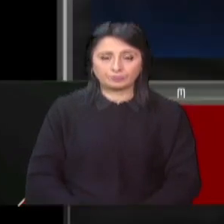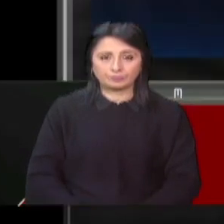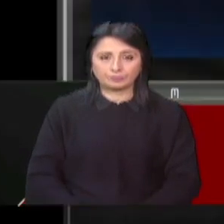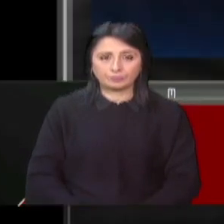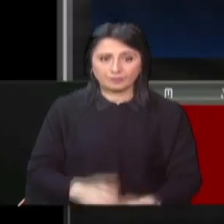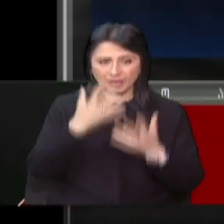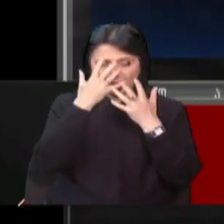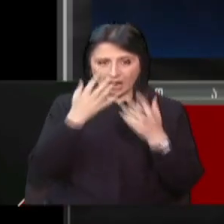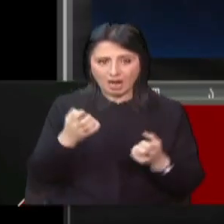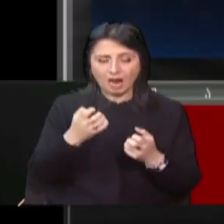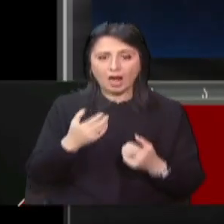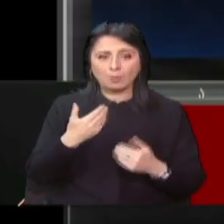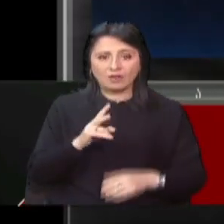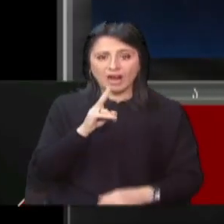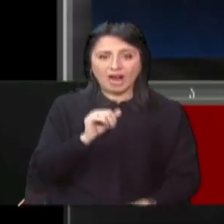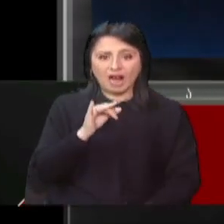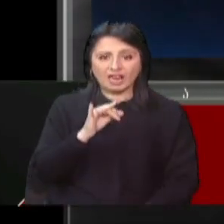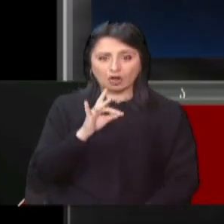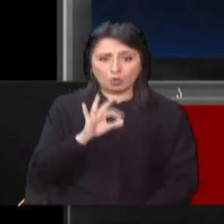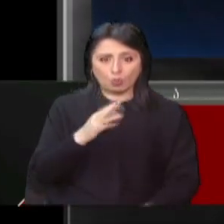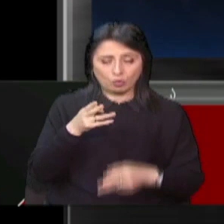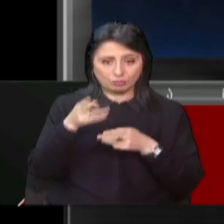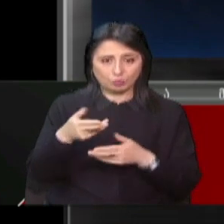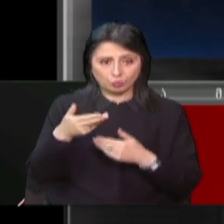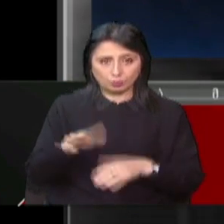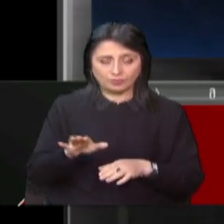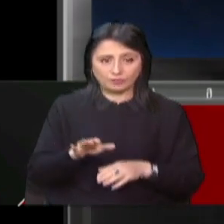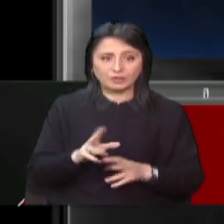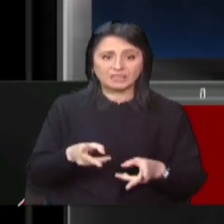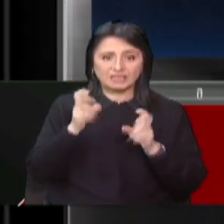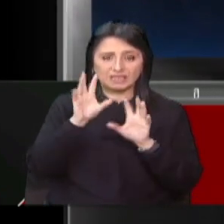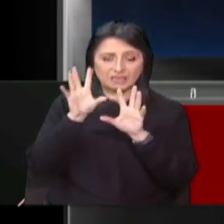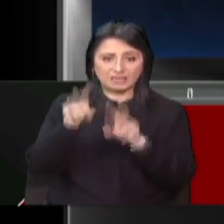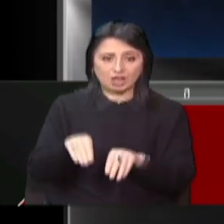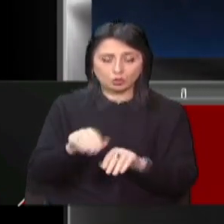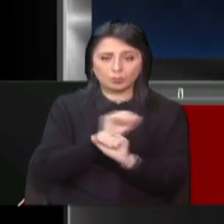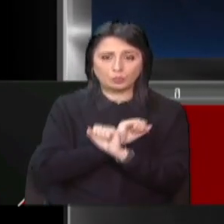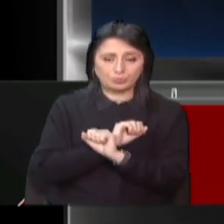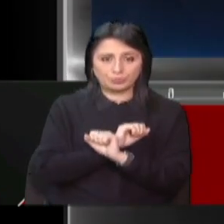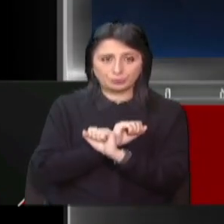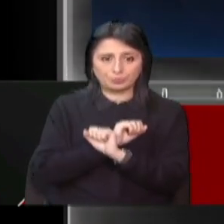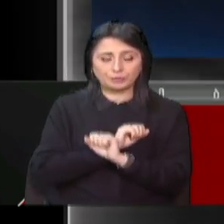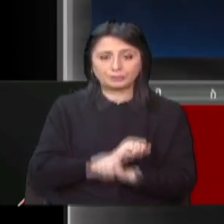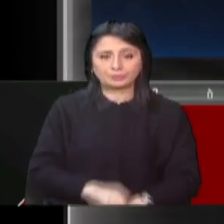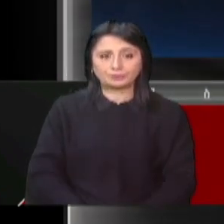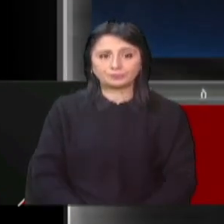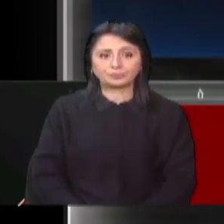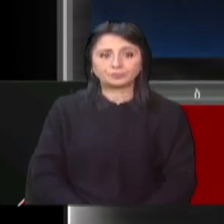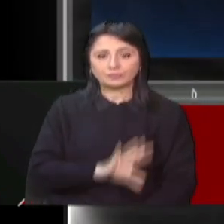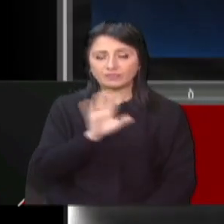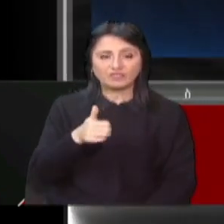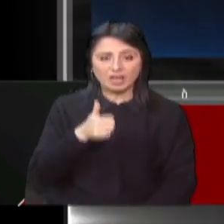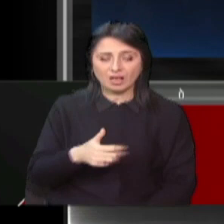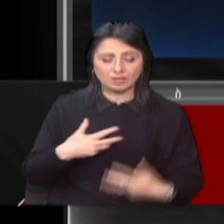ქვიან ღამით ჩავიდნენ კაიროში, გათავსდნენ სასტუმროში, ახლა ისვენებენ. ყველა კარგად